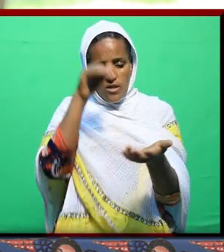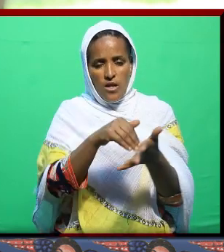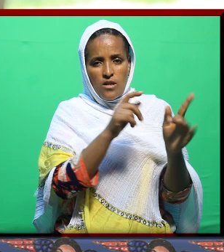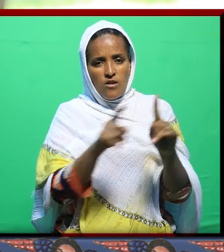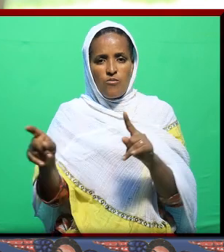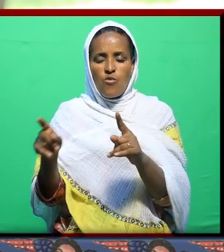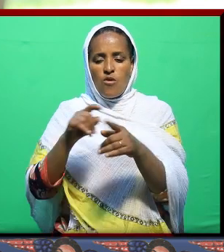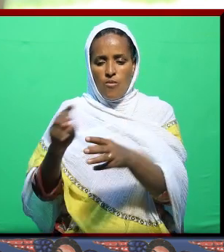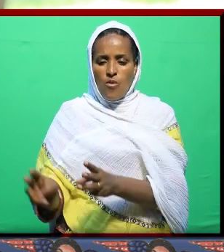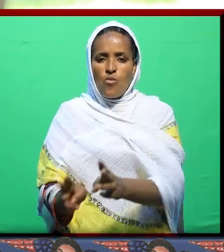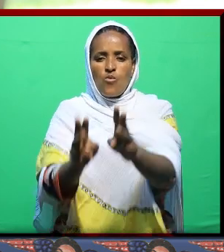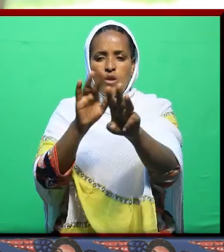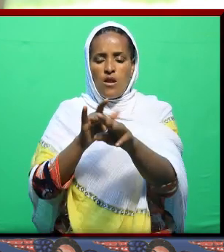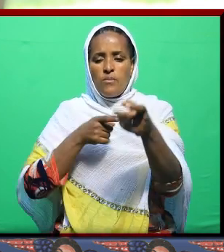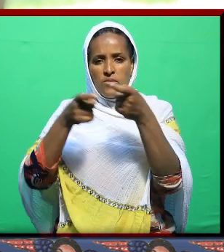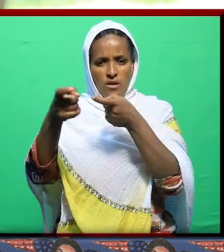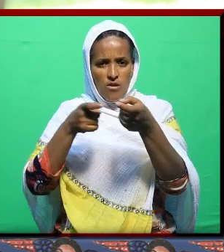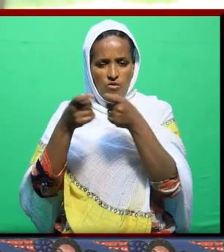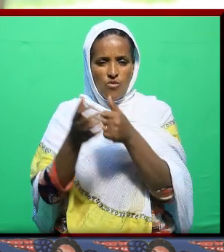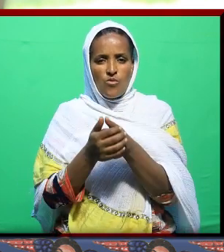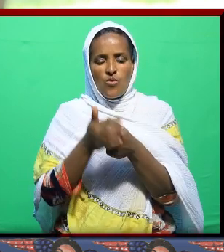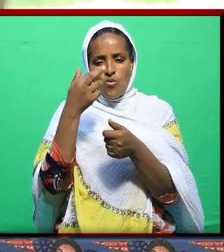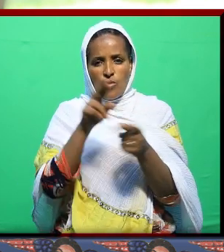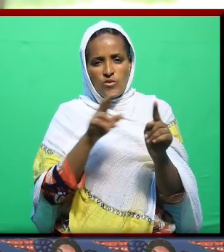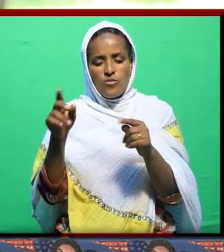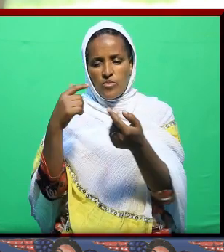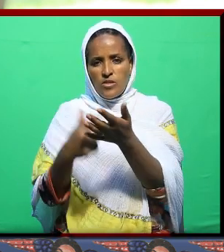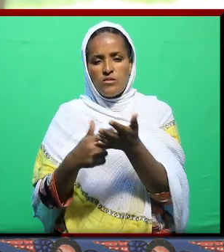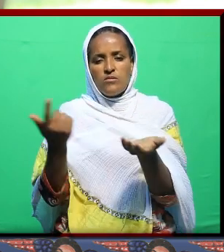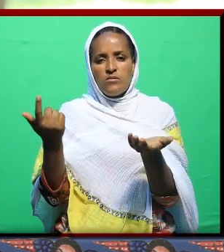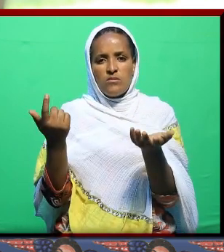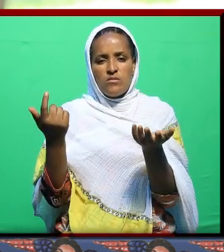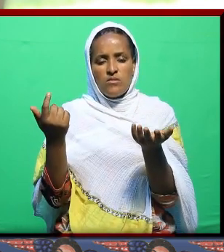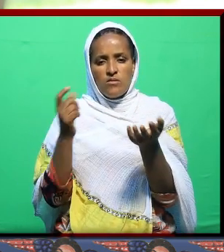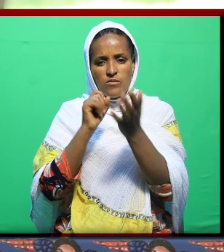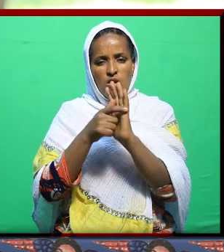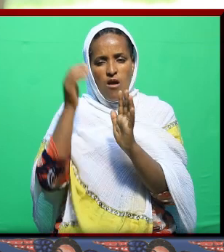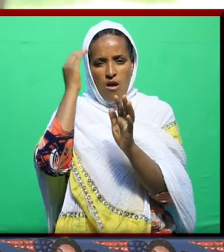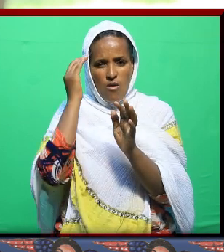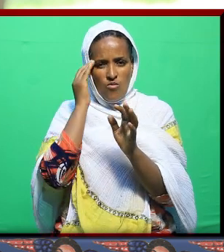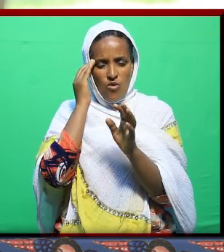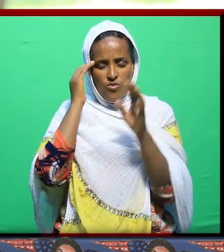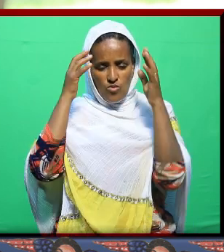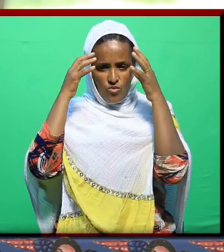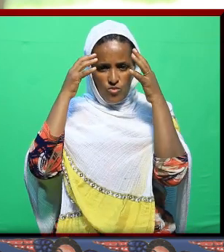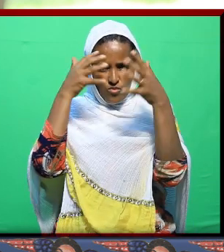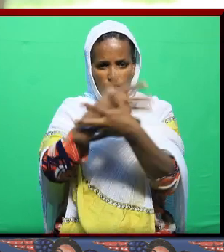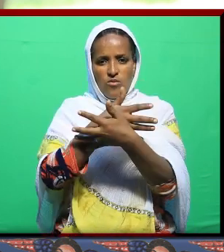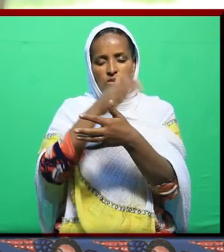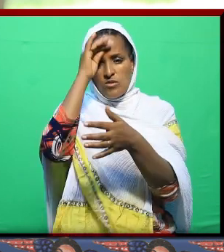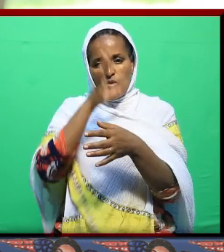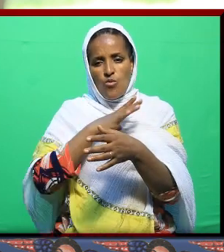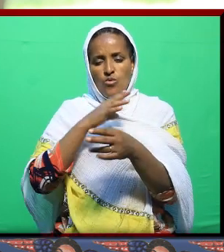እንደገና ደግሞ ወይም ደግሞ በጎዳና የሚተዳደሩ በዚህ ለምሳሌ አይምሯቸውን የሳቱ